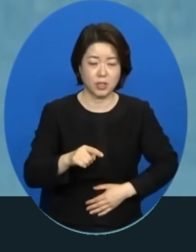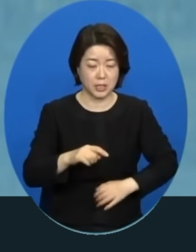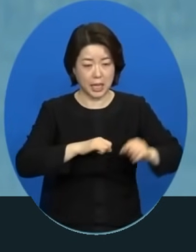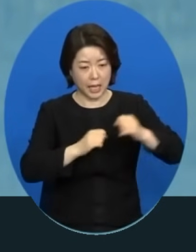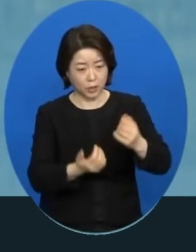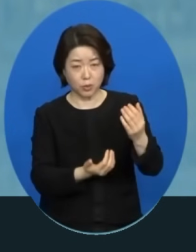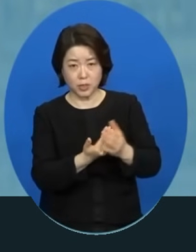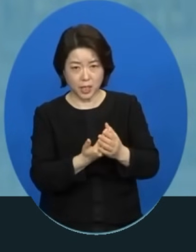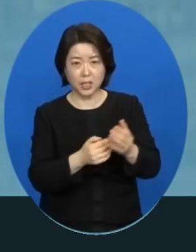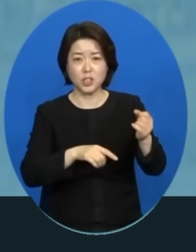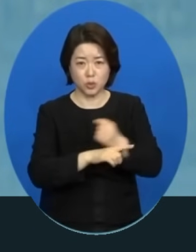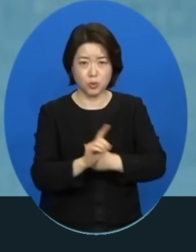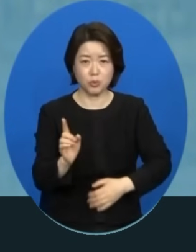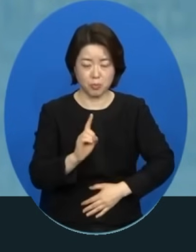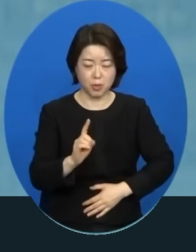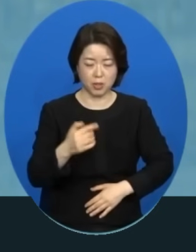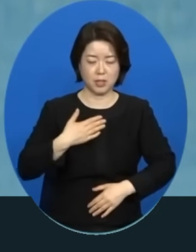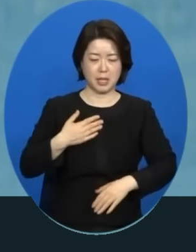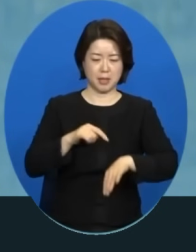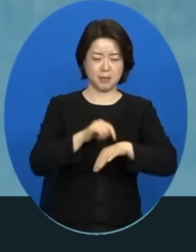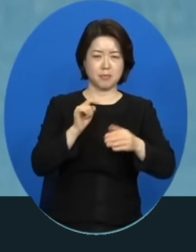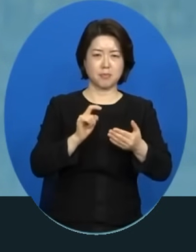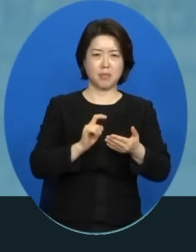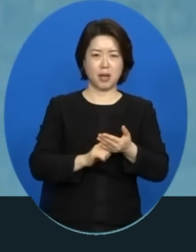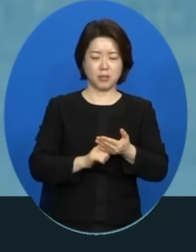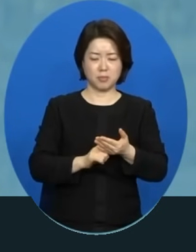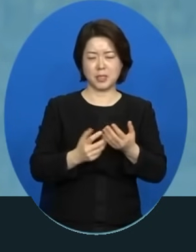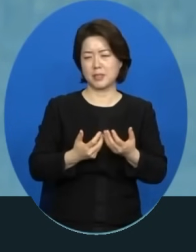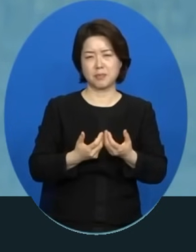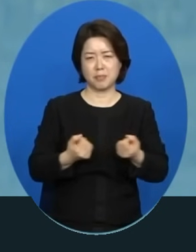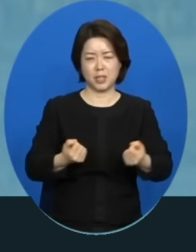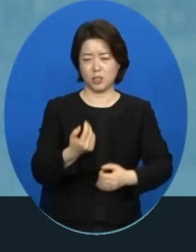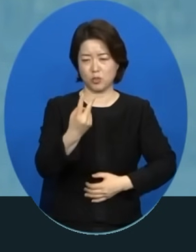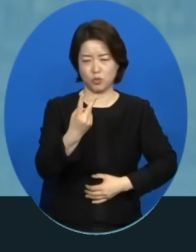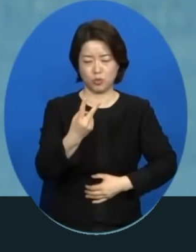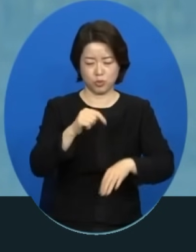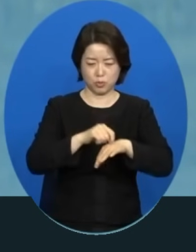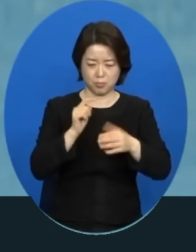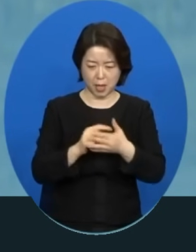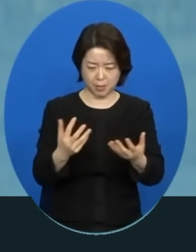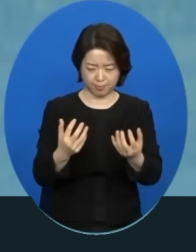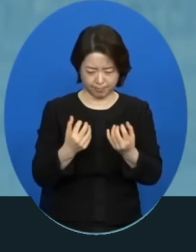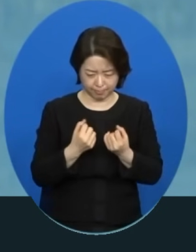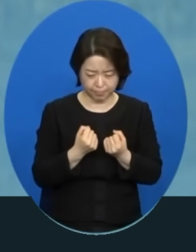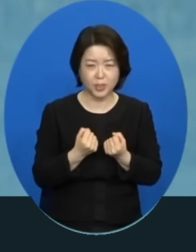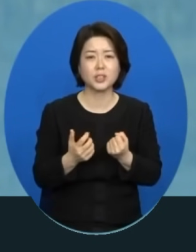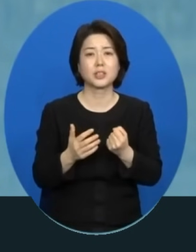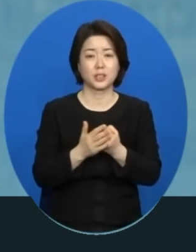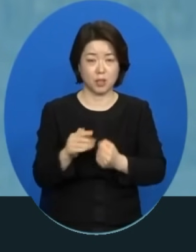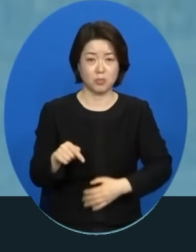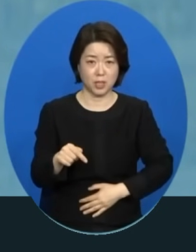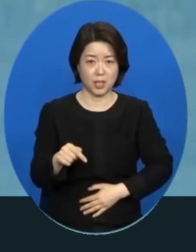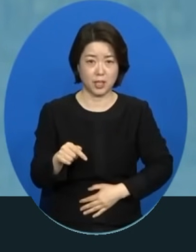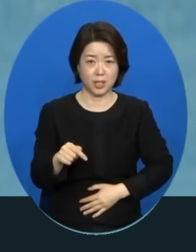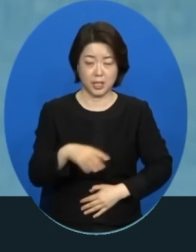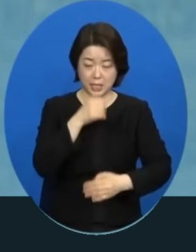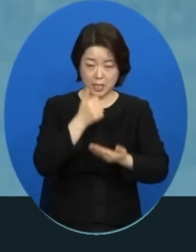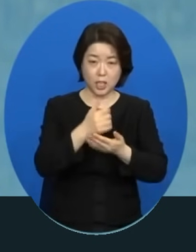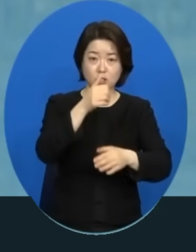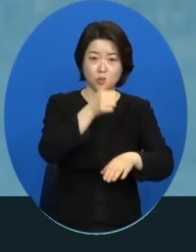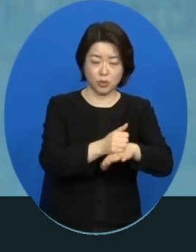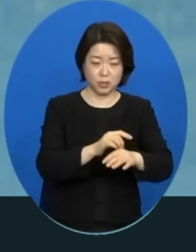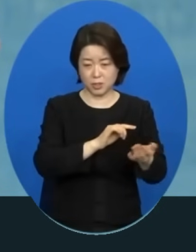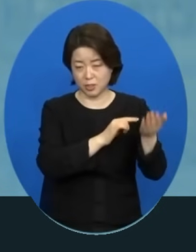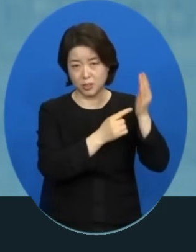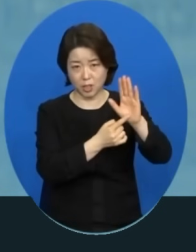우리의 마음이 갈라졌기 때문에, 어제 이어서 두 마음을 품었기 때문에 이런 죄성들이 계속